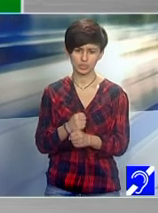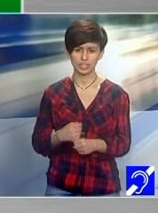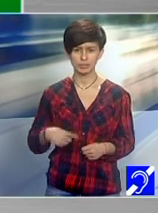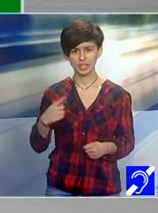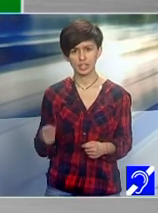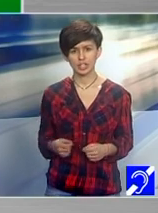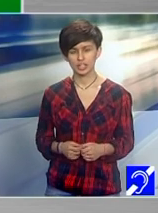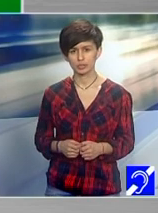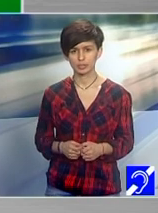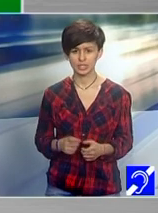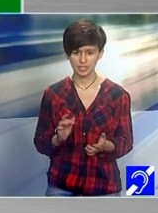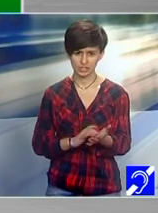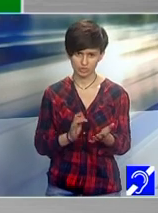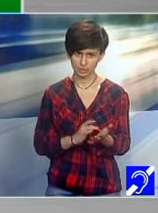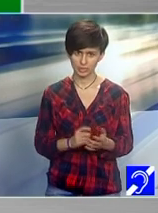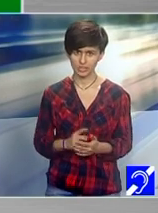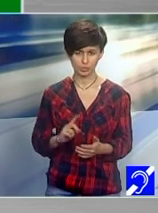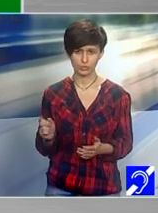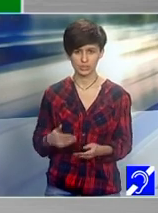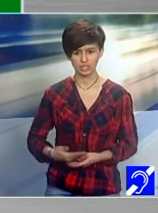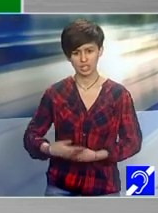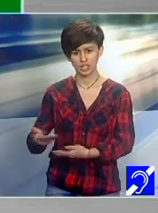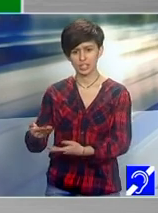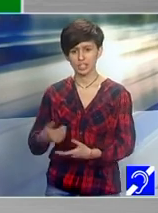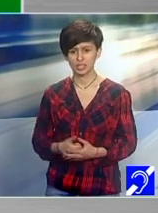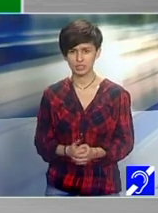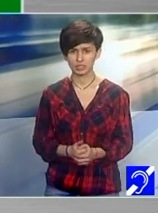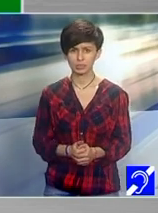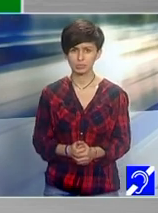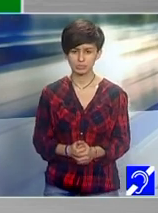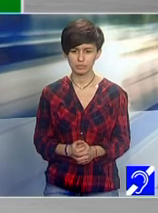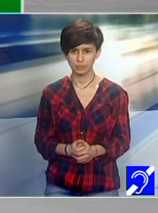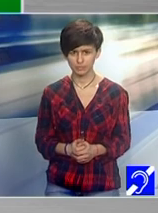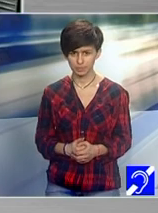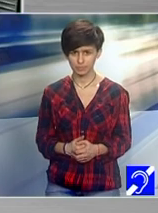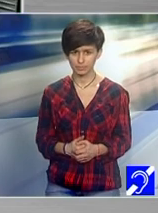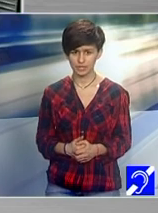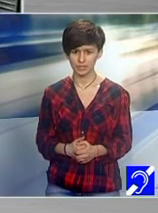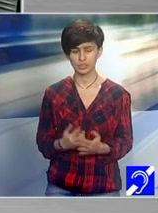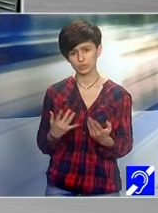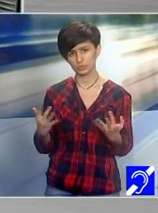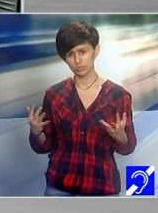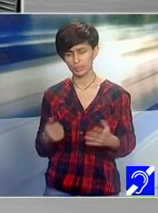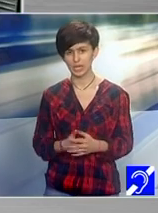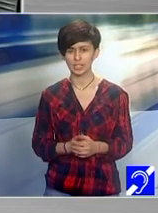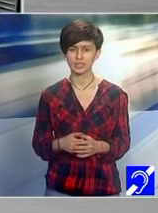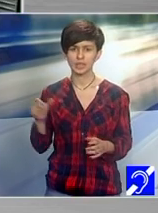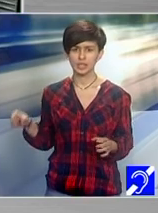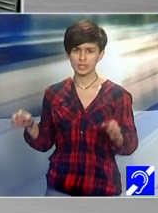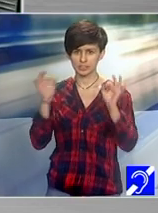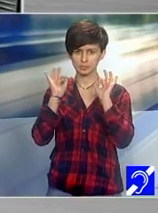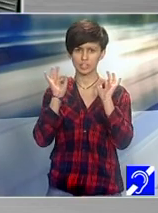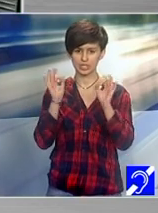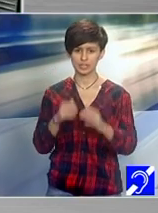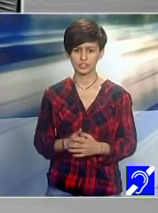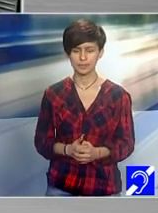atât de ofertante la locuri de muncă, cum ar fi imunologie, alergologie, unde sunt numărați pe degete. E mult mai grav. Avem filială în Tulcea,